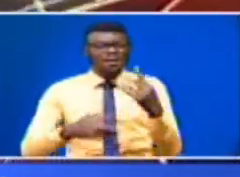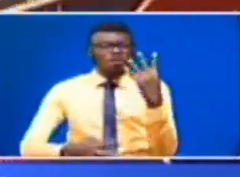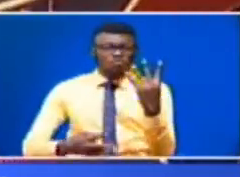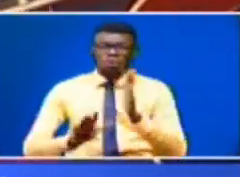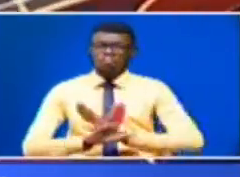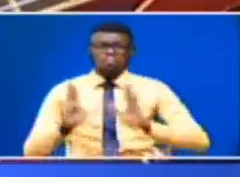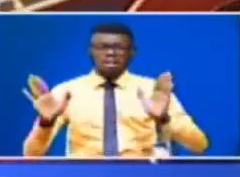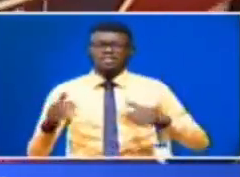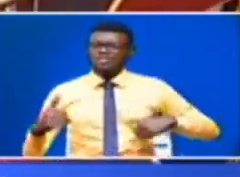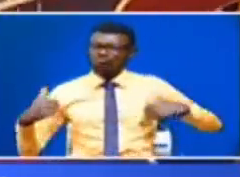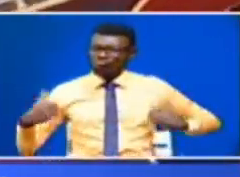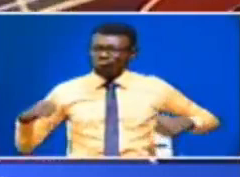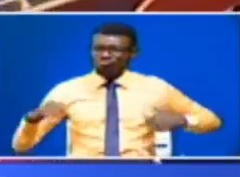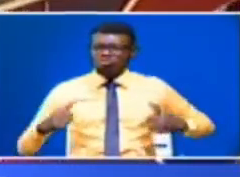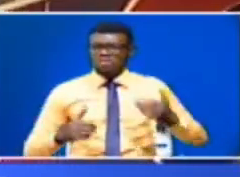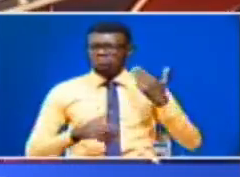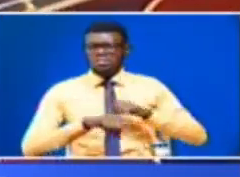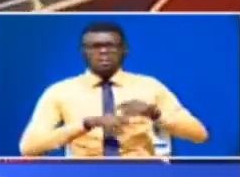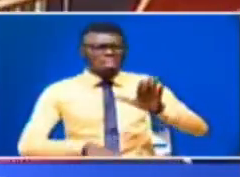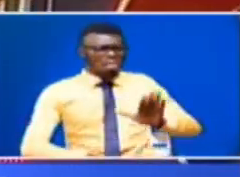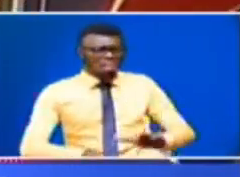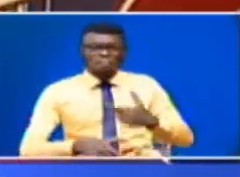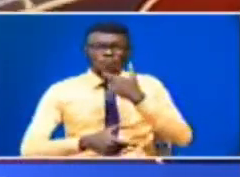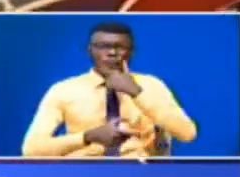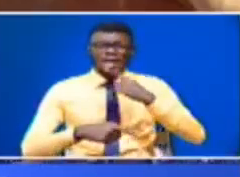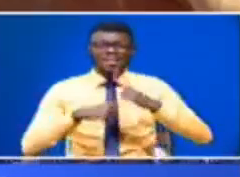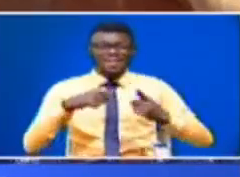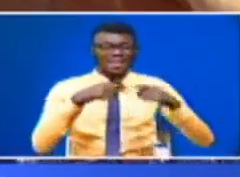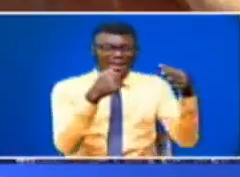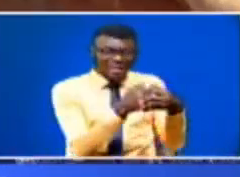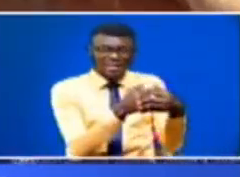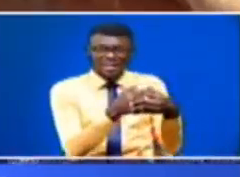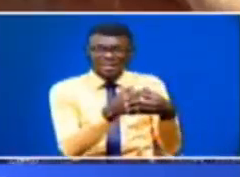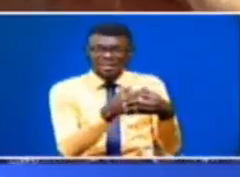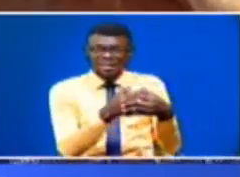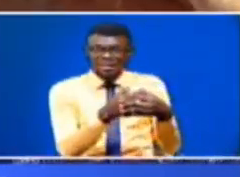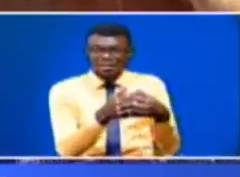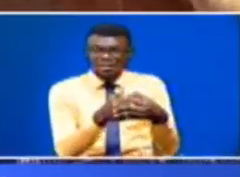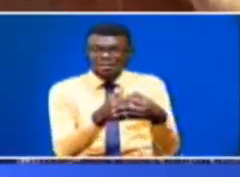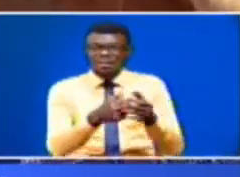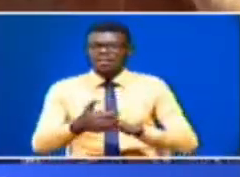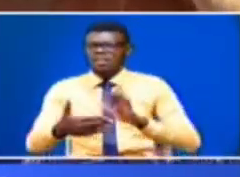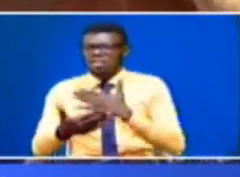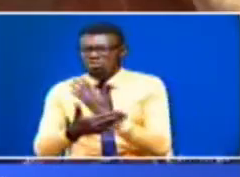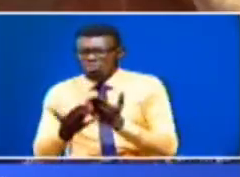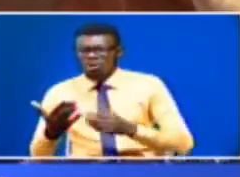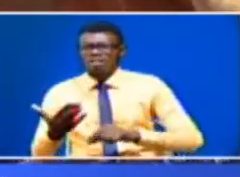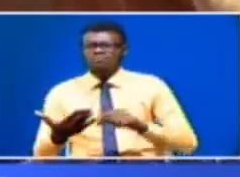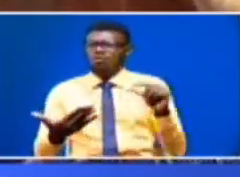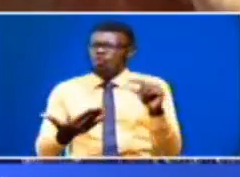huku akicheza gita tangu akiwa na umri wa miaka 8. I'm a classicals, some are